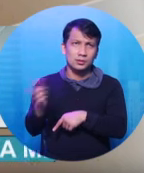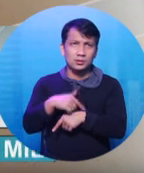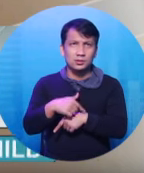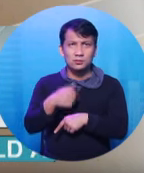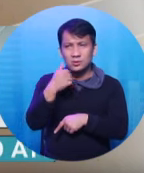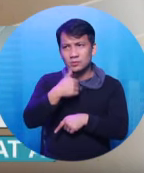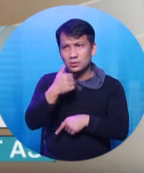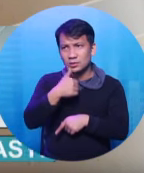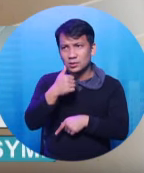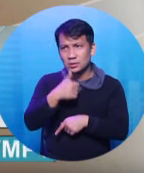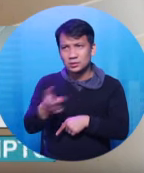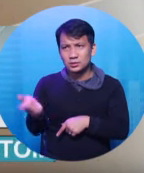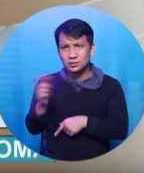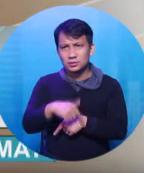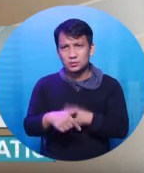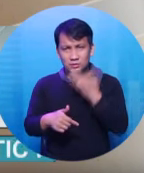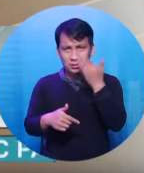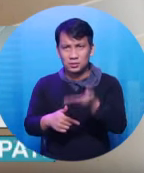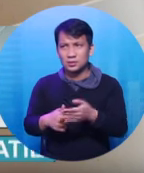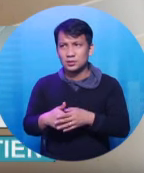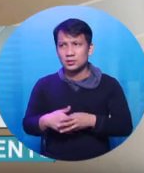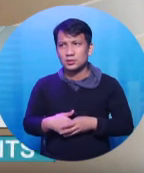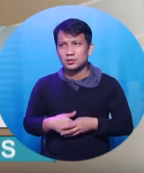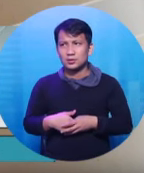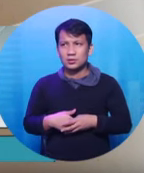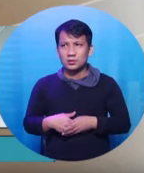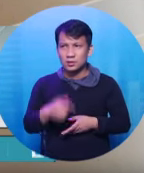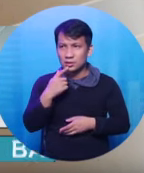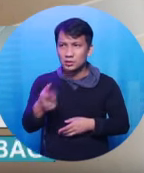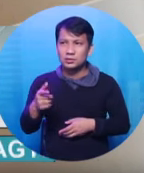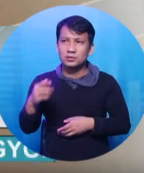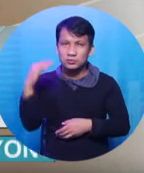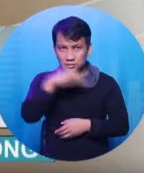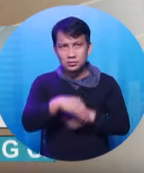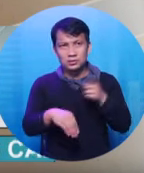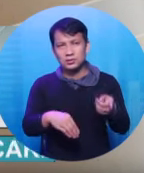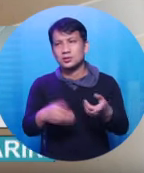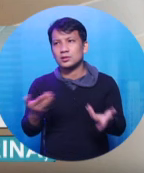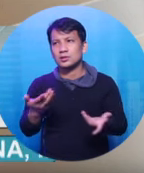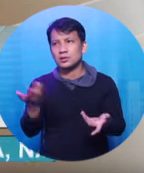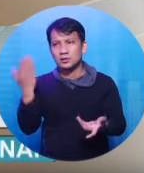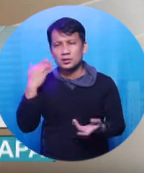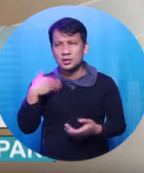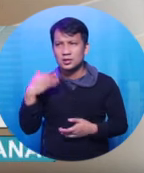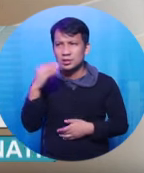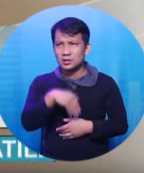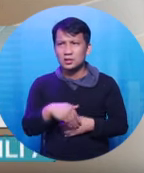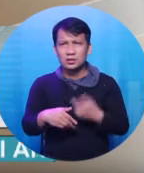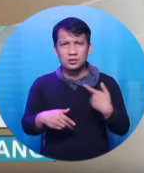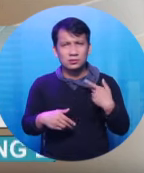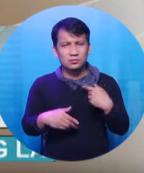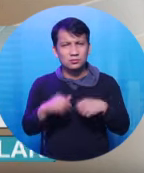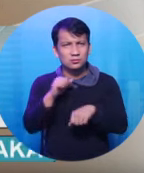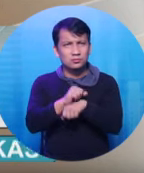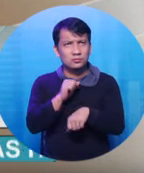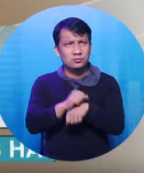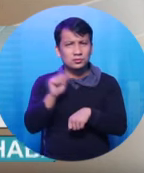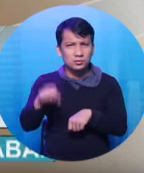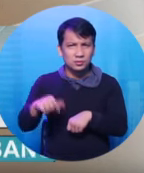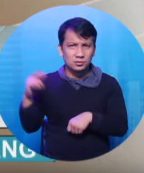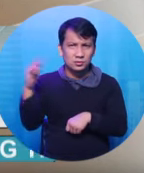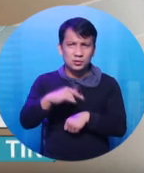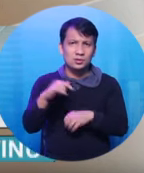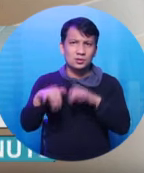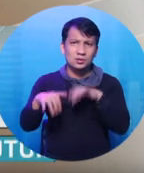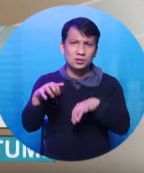po, sa tuwing sinachat ko po yung mga babae na niloloko niya, meron pa nga po yun siya niloloko na nagtatrabaho dito sa abroad, sinat